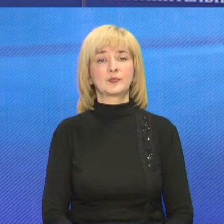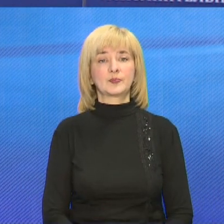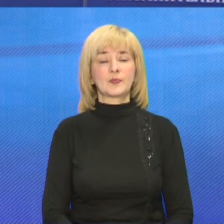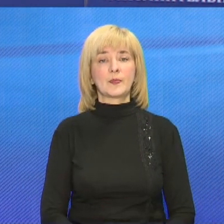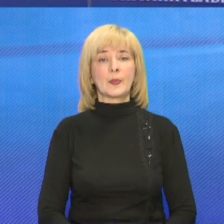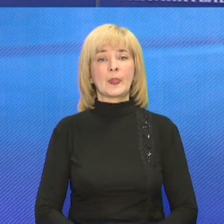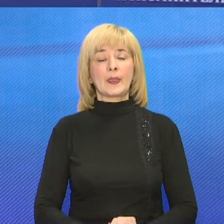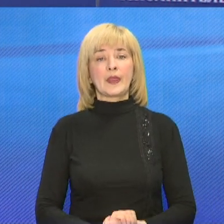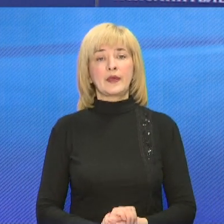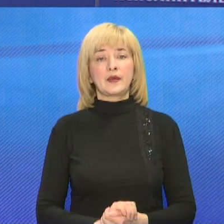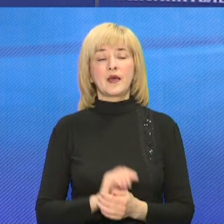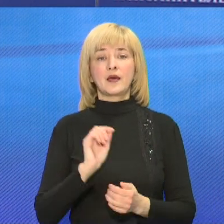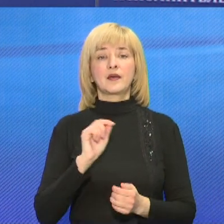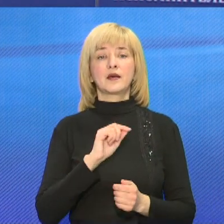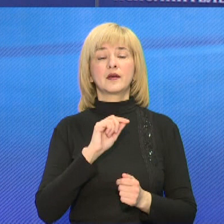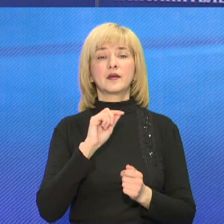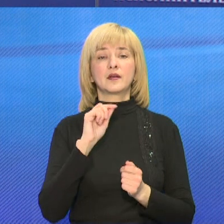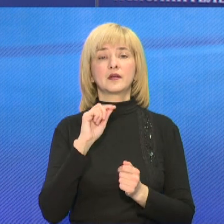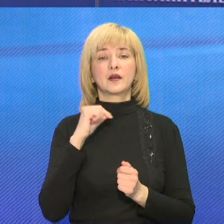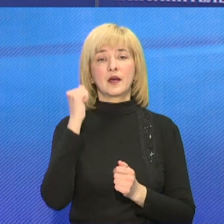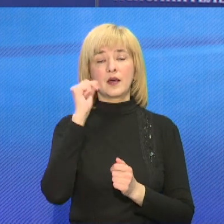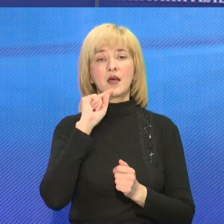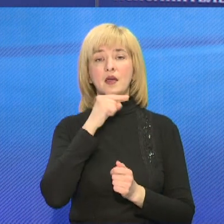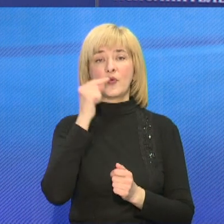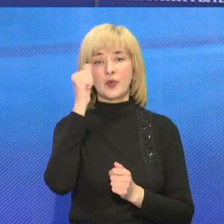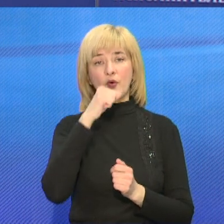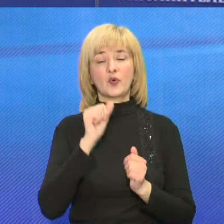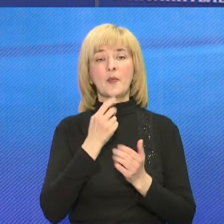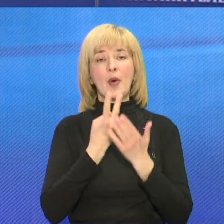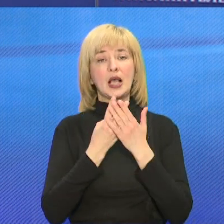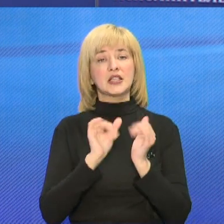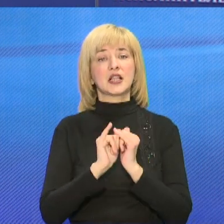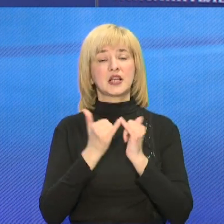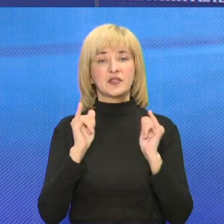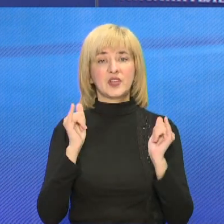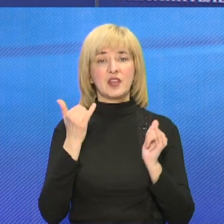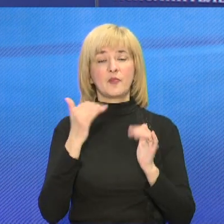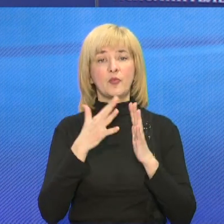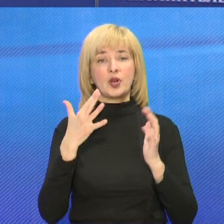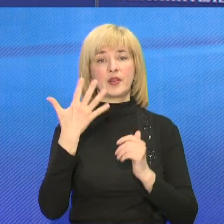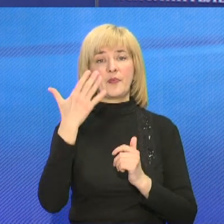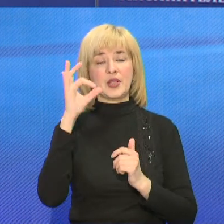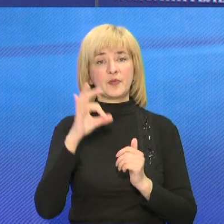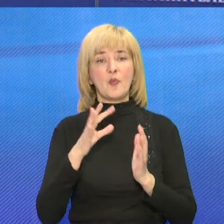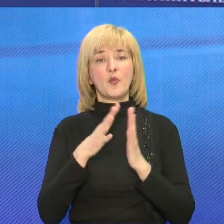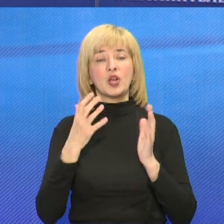Экономика региона показала устойчивый рост. ВРП вырос более чем на 5%, более чем на 16% увеличились